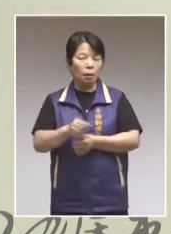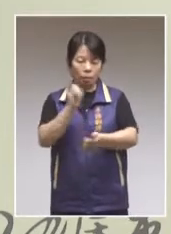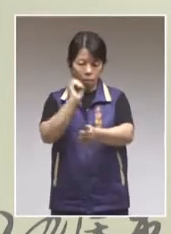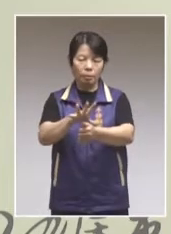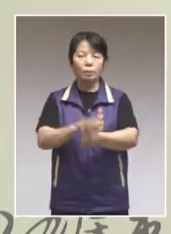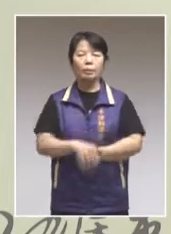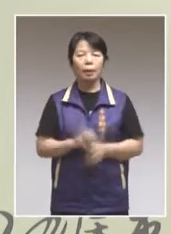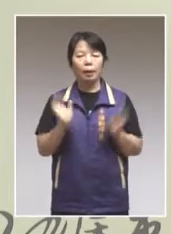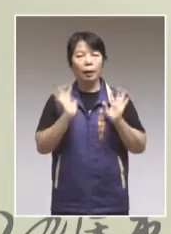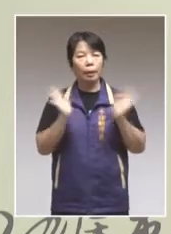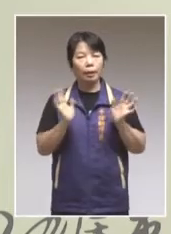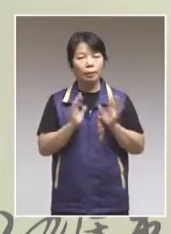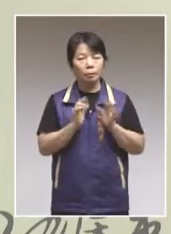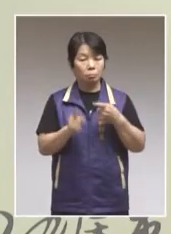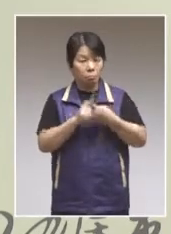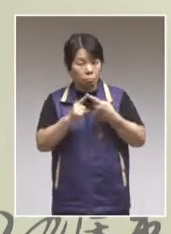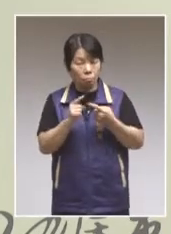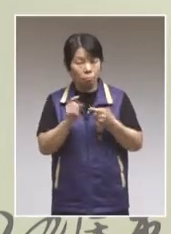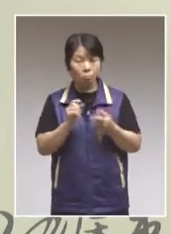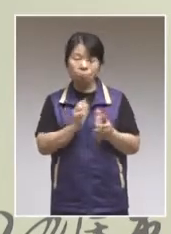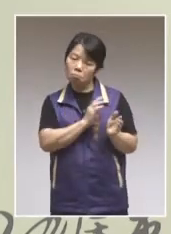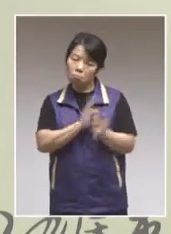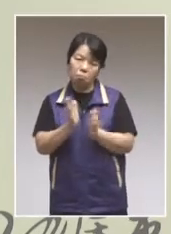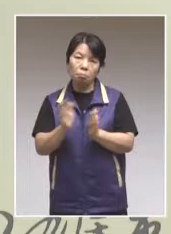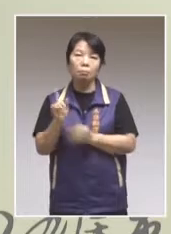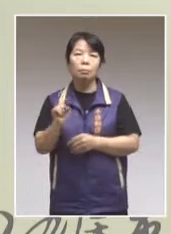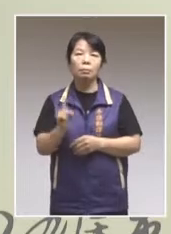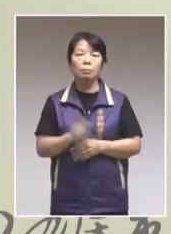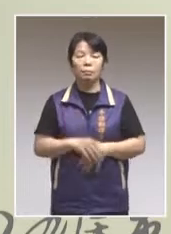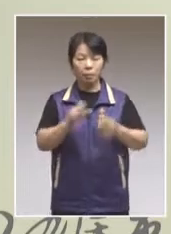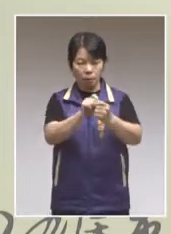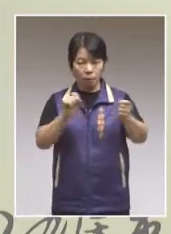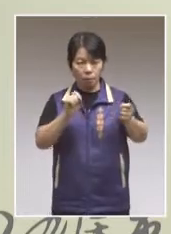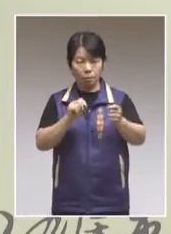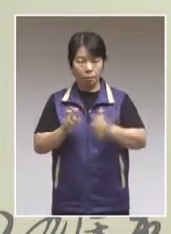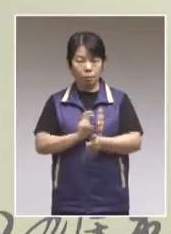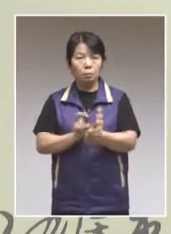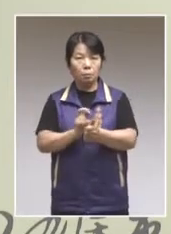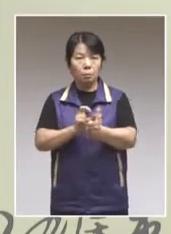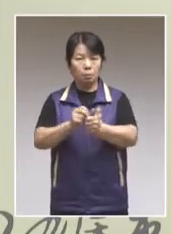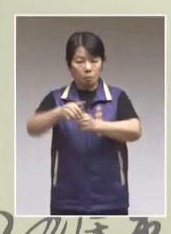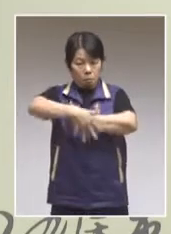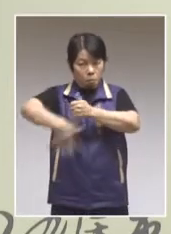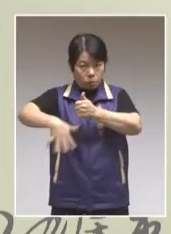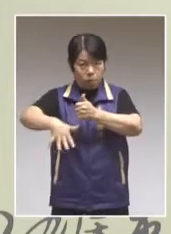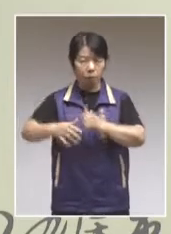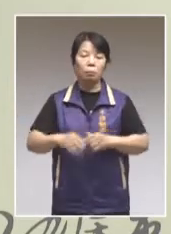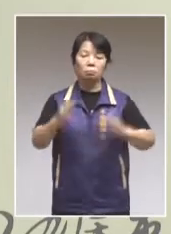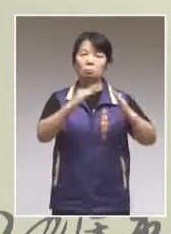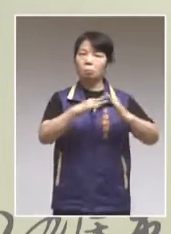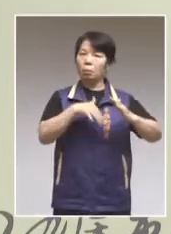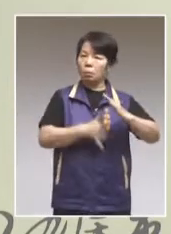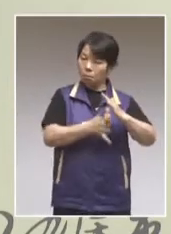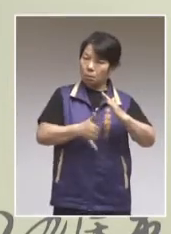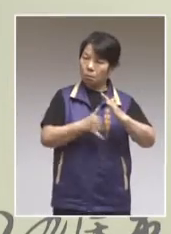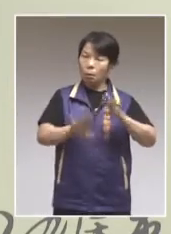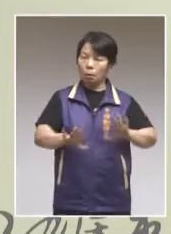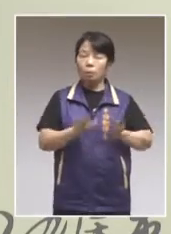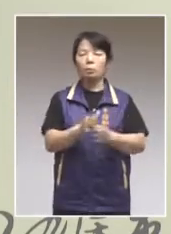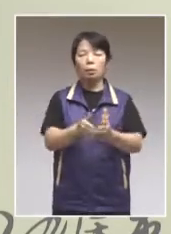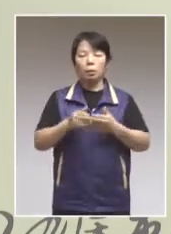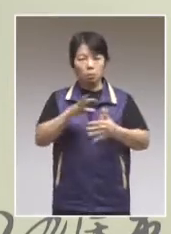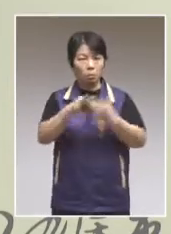处理哈、哦。那长照机构或者是啊在家的长照的服务，我们也有加强的措